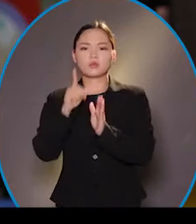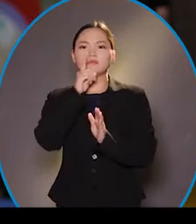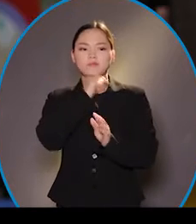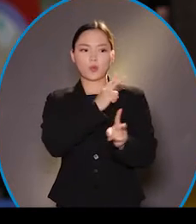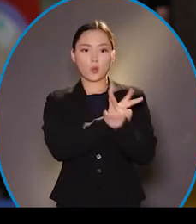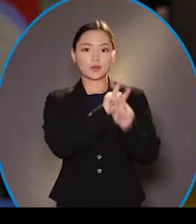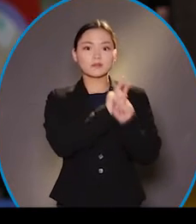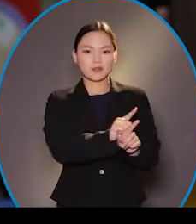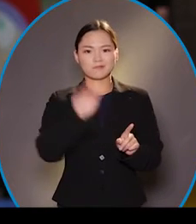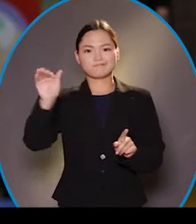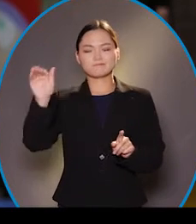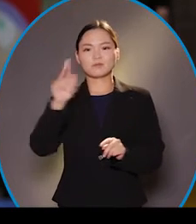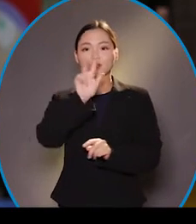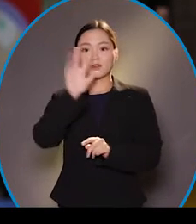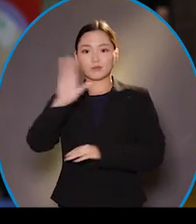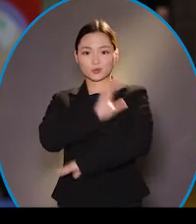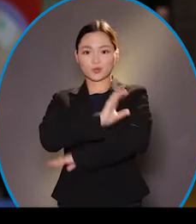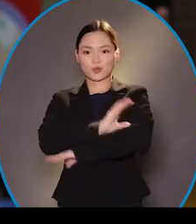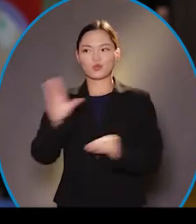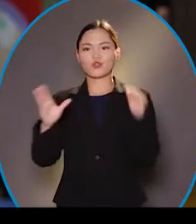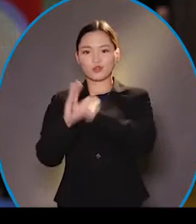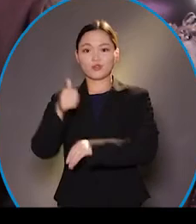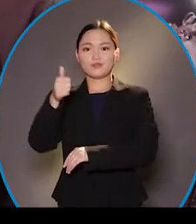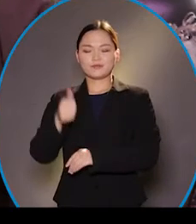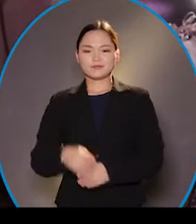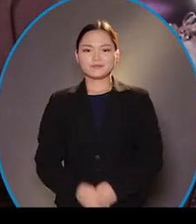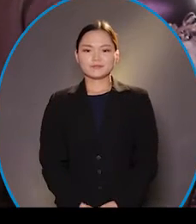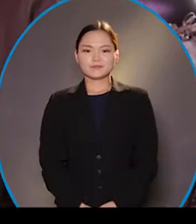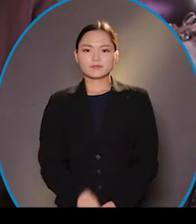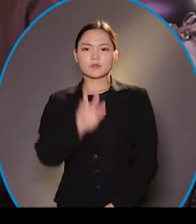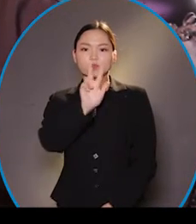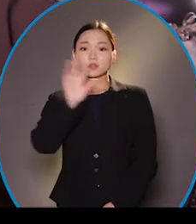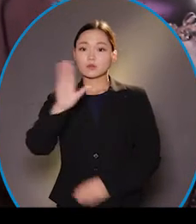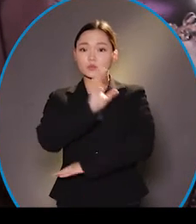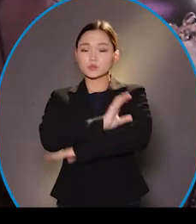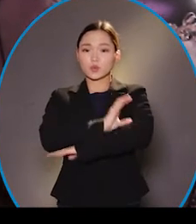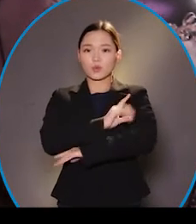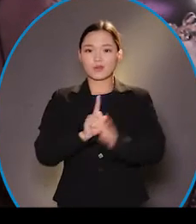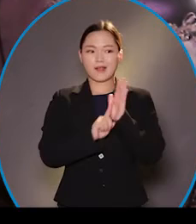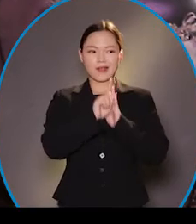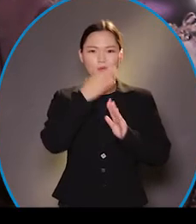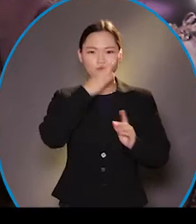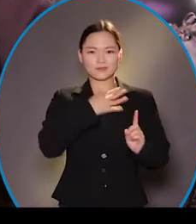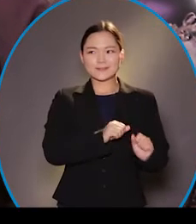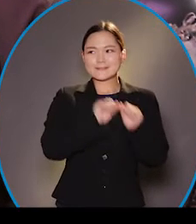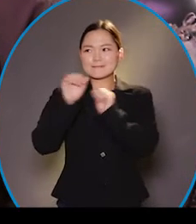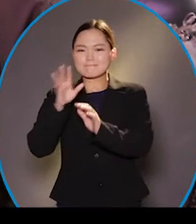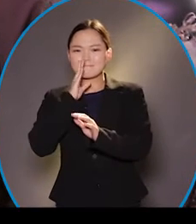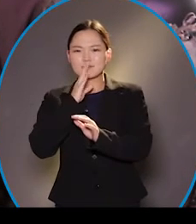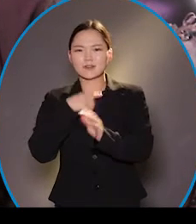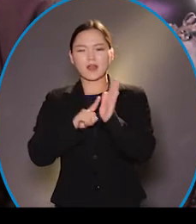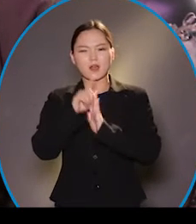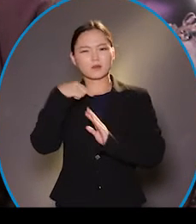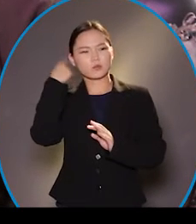хуулийн дагуу харьяад сургуультай өгсөн 35 дугаар сургуультай. Одоо энэ 35 дугаар сургуульд өгөхдөө бас анх нэлээд юм болж бодож